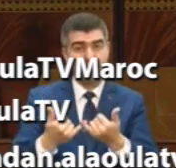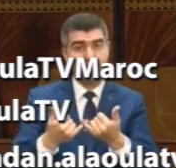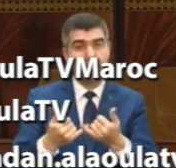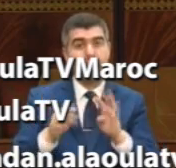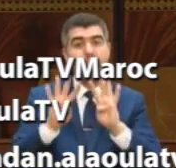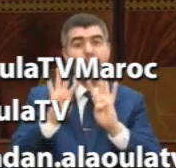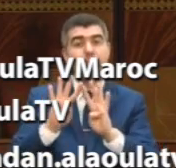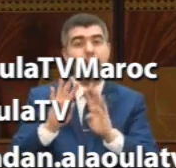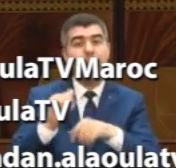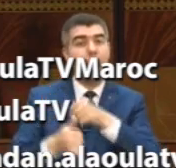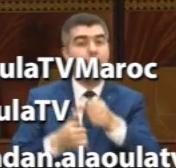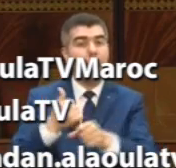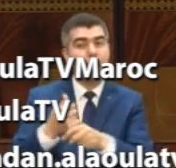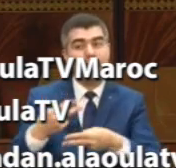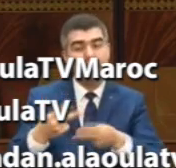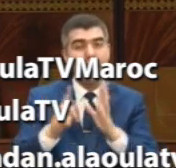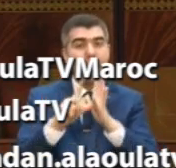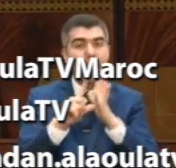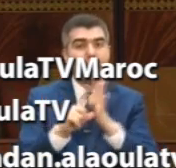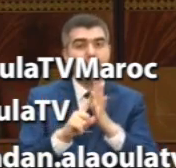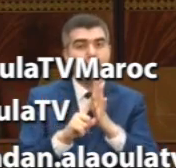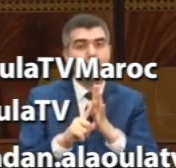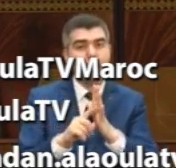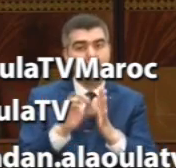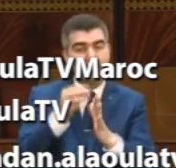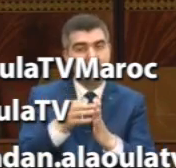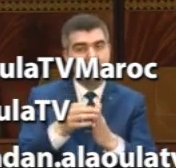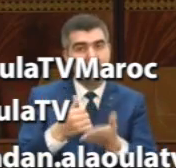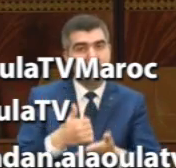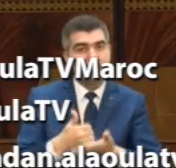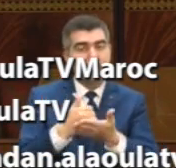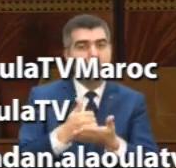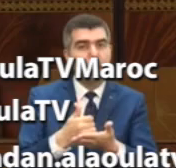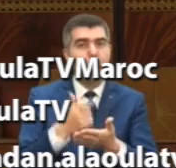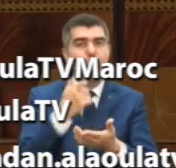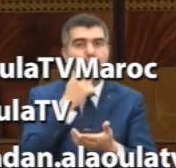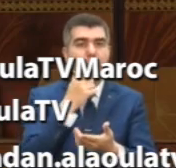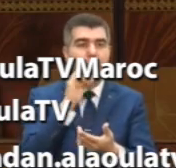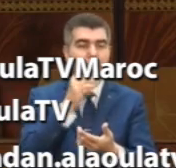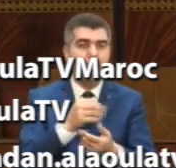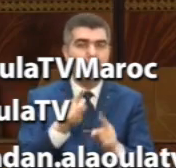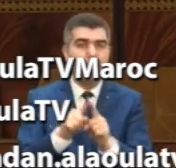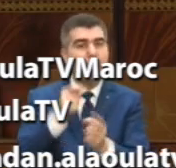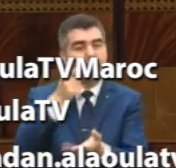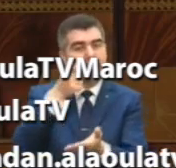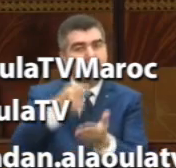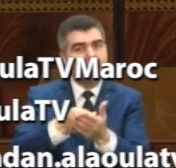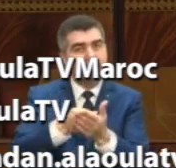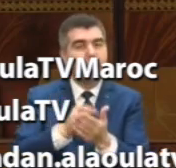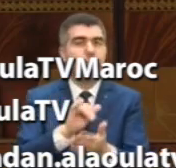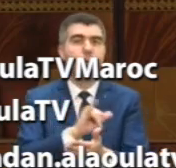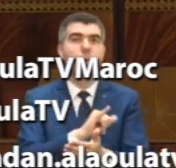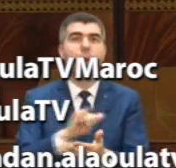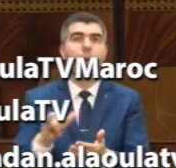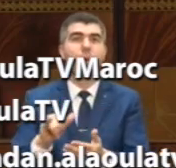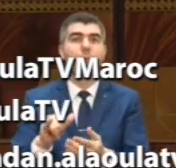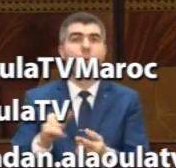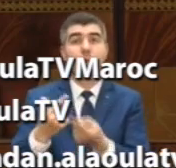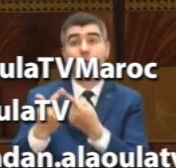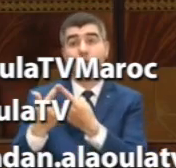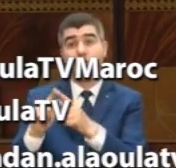هذه باش خرج القانون ولم ملف واحد استفد من مسطرة التحفيظ الإجباري، رغم أن مسطرة